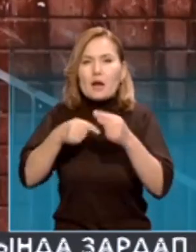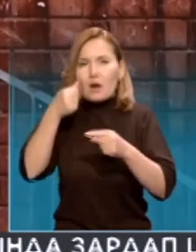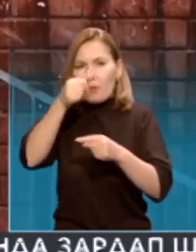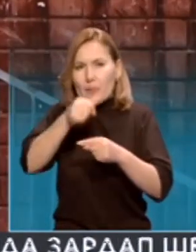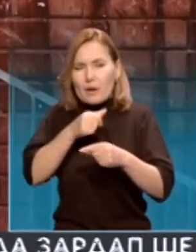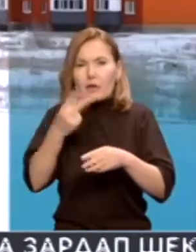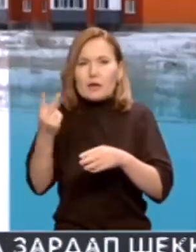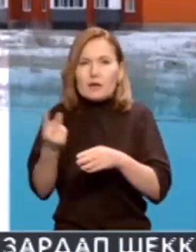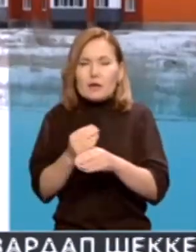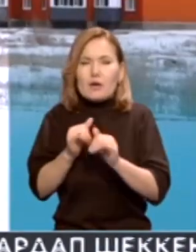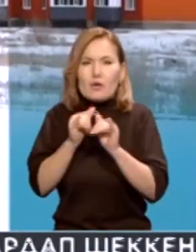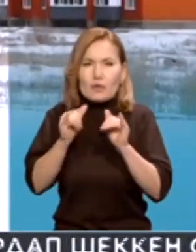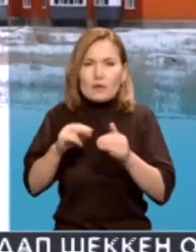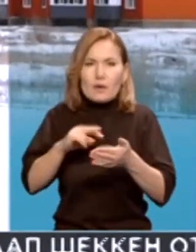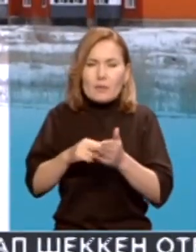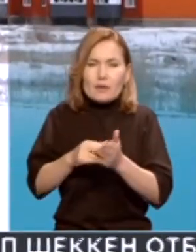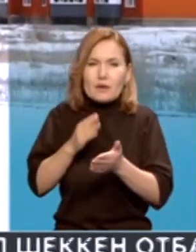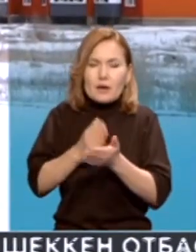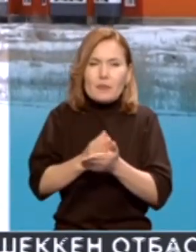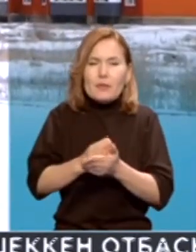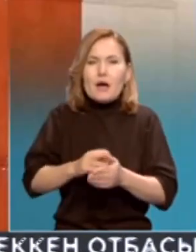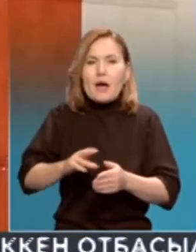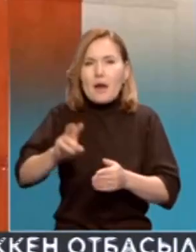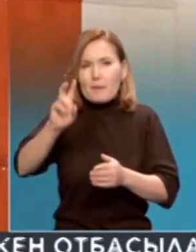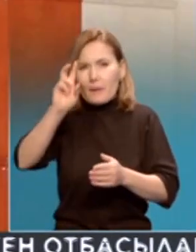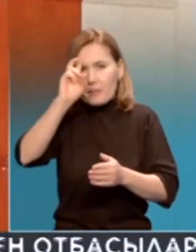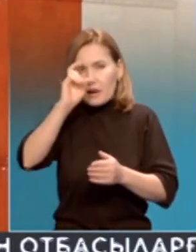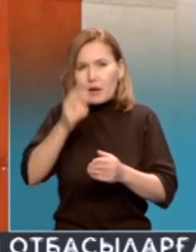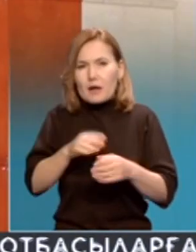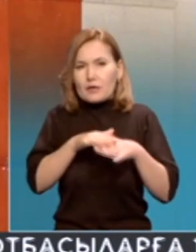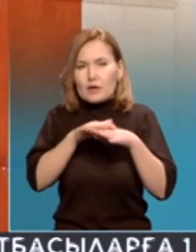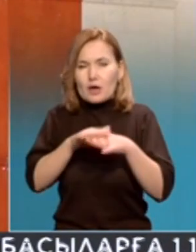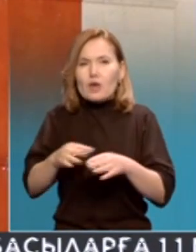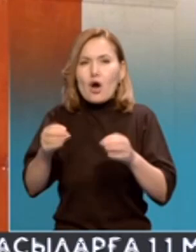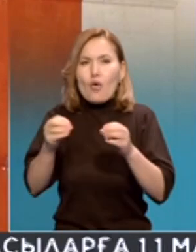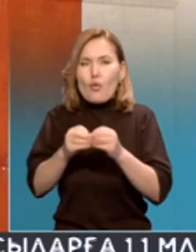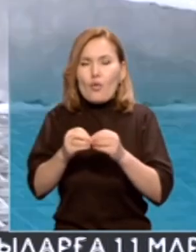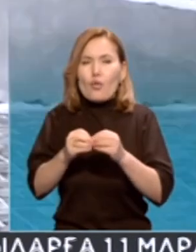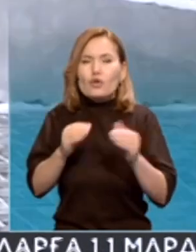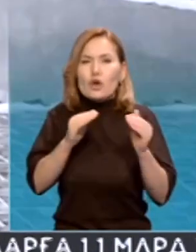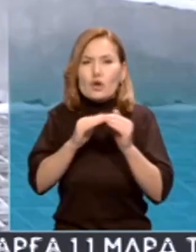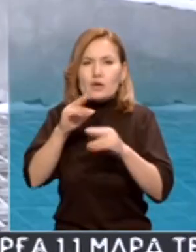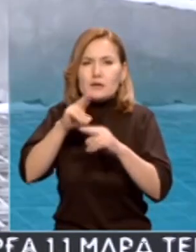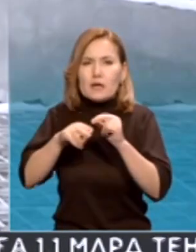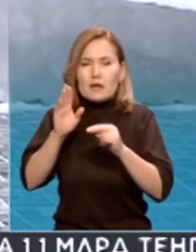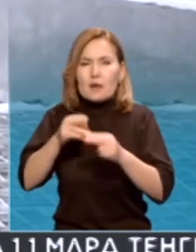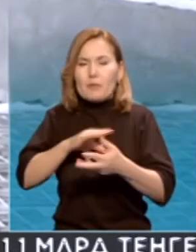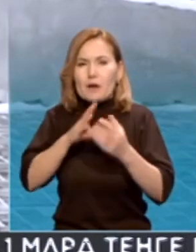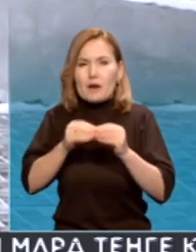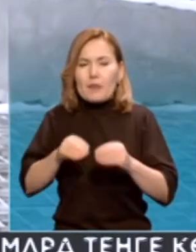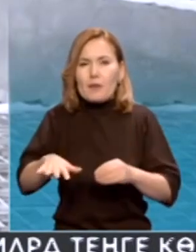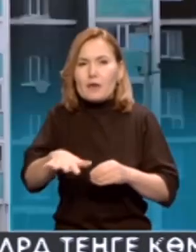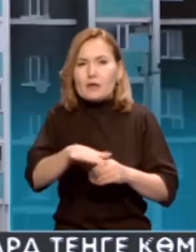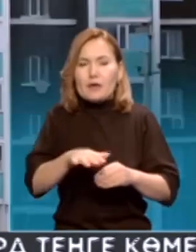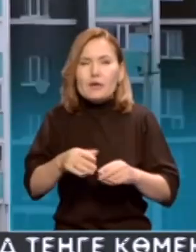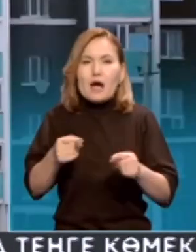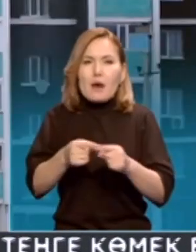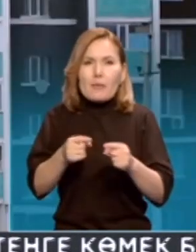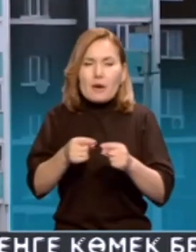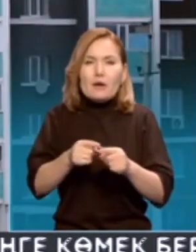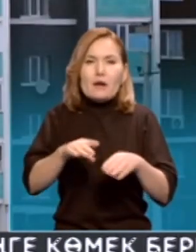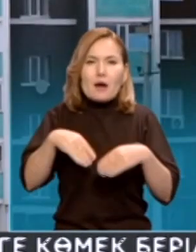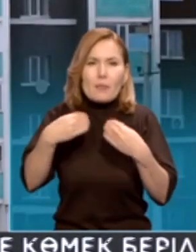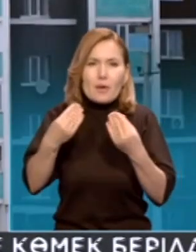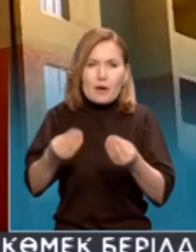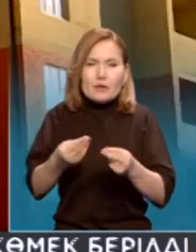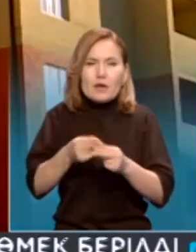көрсеткіштер одан да жоғары болмақ. Себебі тек мемлекеттік қаражат есебінен 10 көп қабатты үй салынады. Ал Қарғалы мен Ырғыз ауданында биыл жалға берілетін коммуналдық